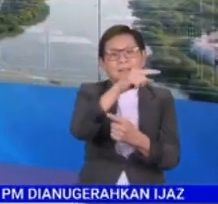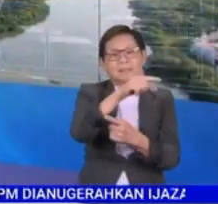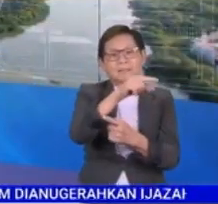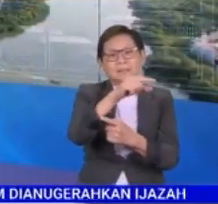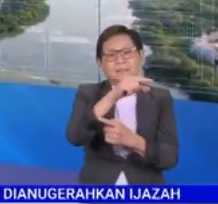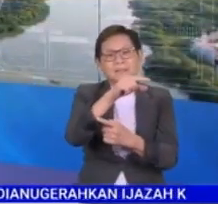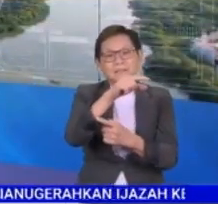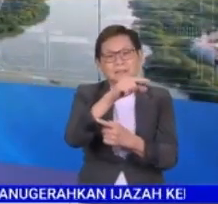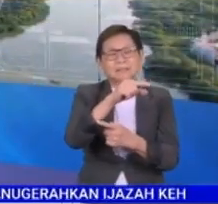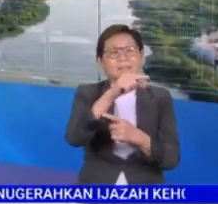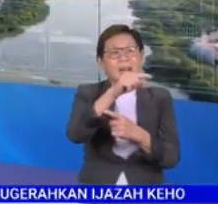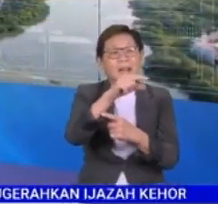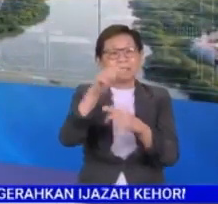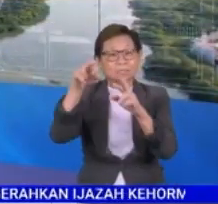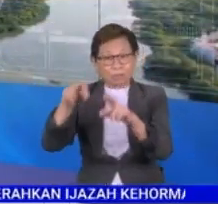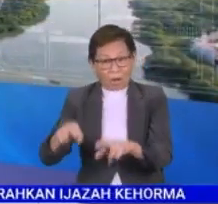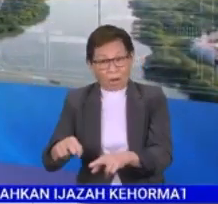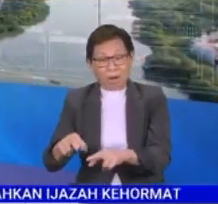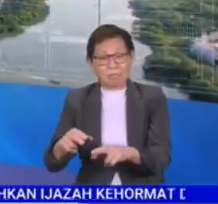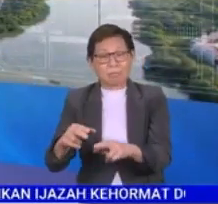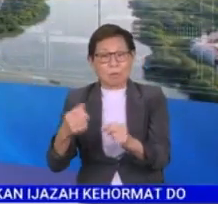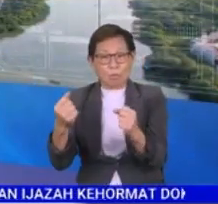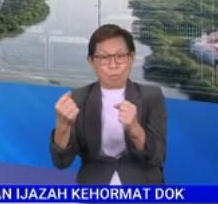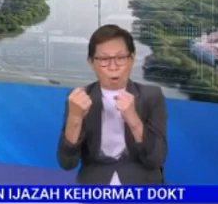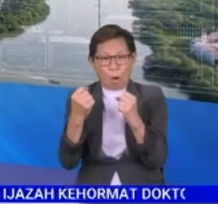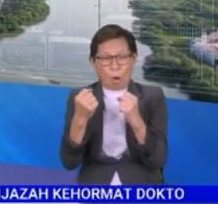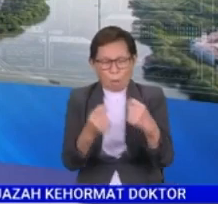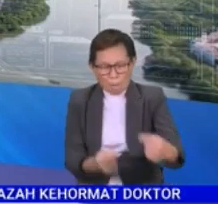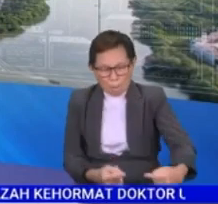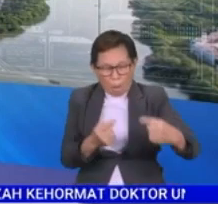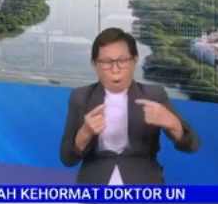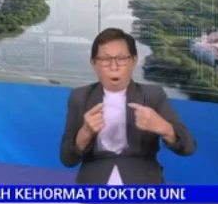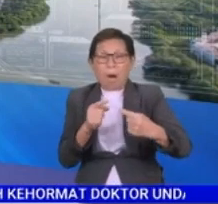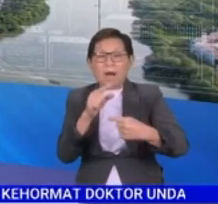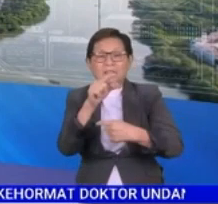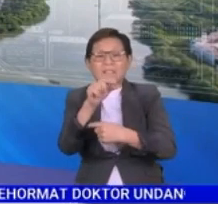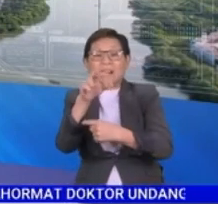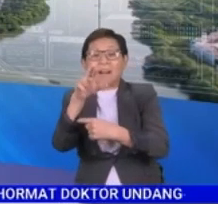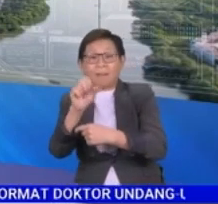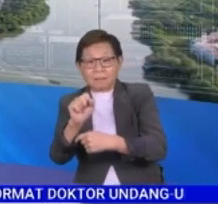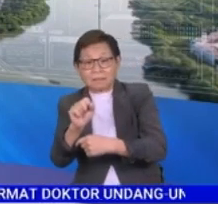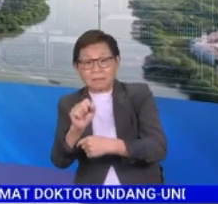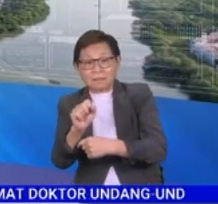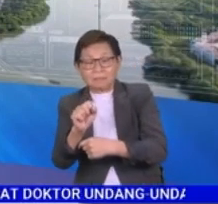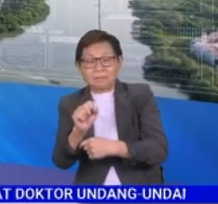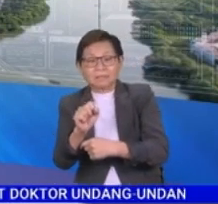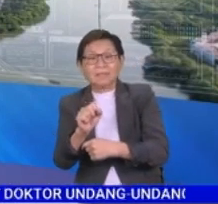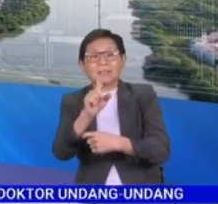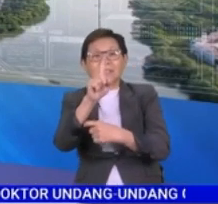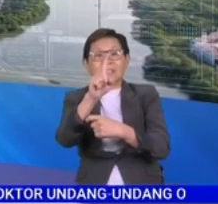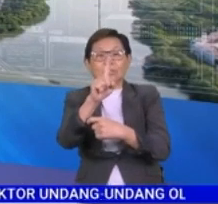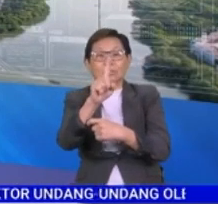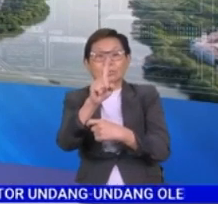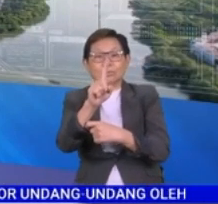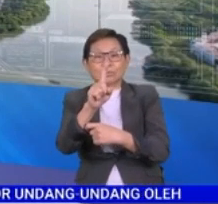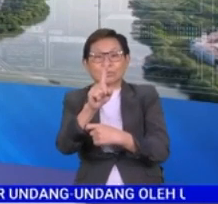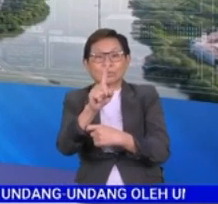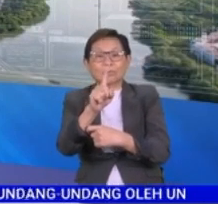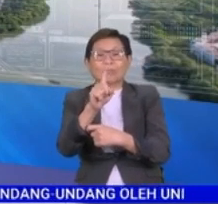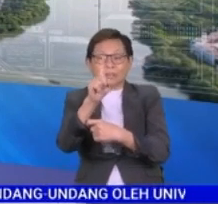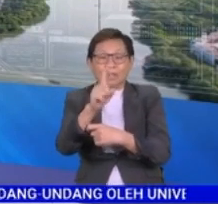Sabah gagasan rakyat akan memperkukuh Citra perjuangan gabungan rakyat sapa CRS sebagai satu jajaran